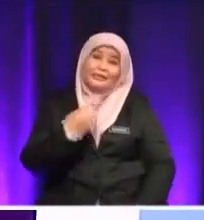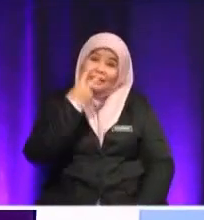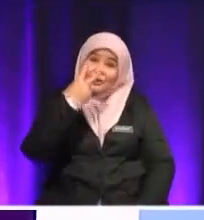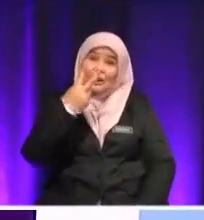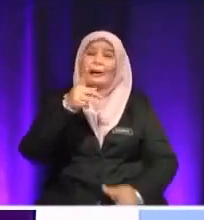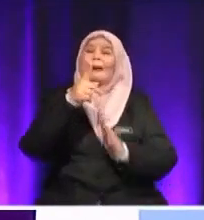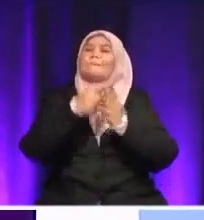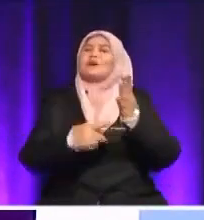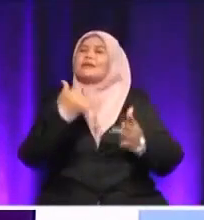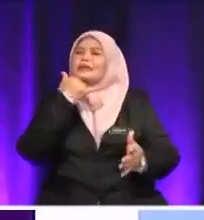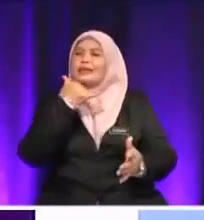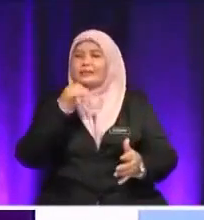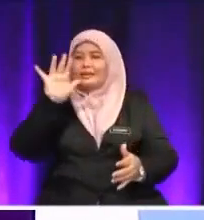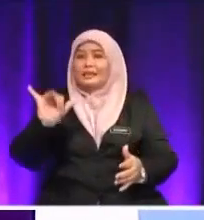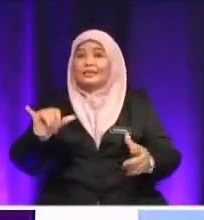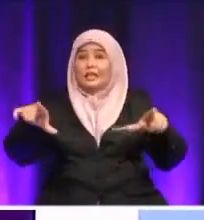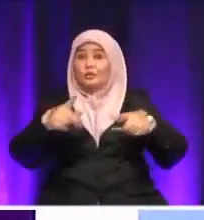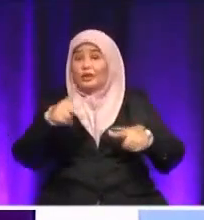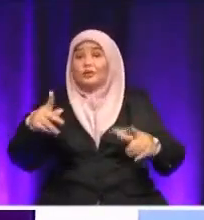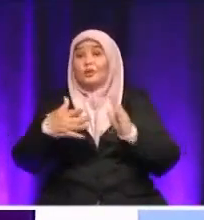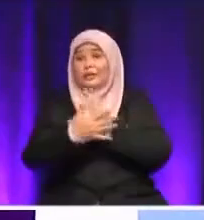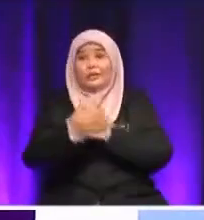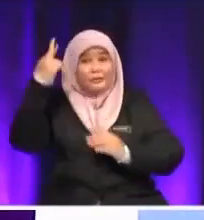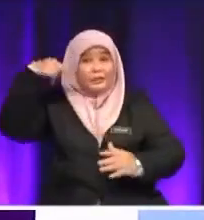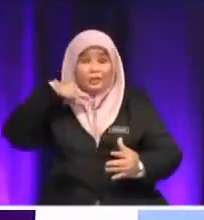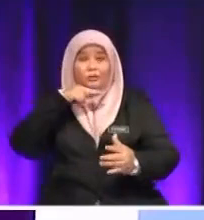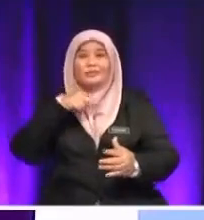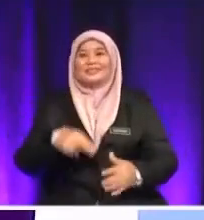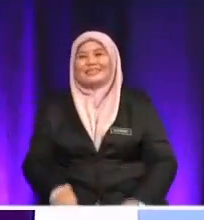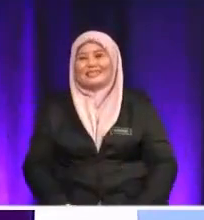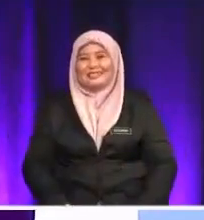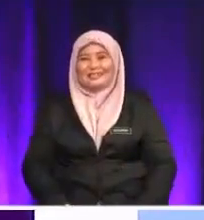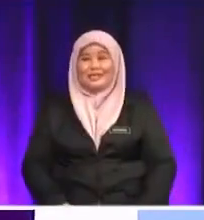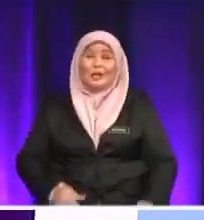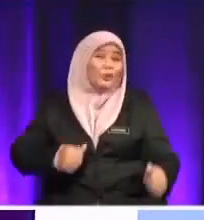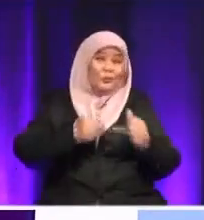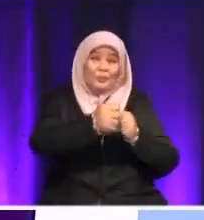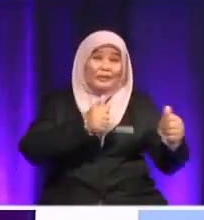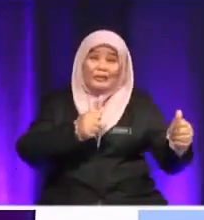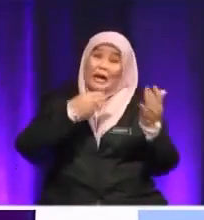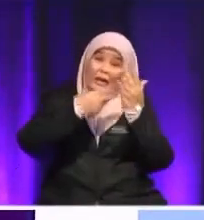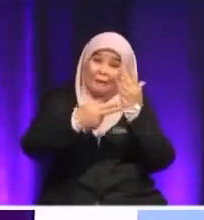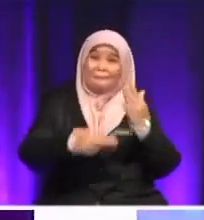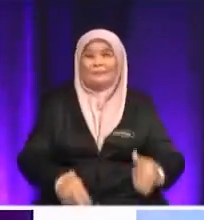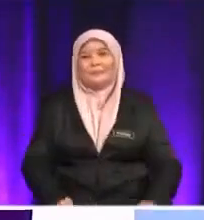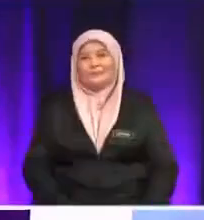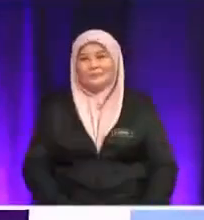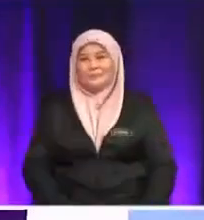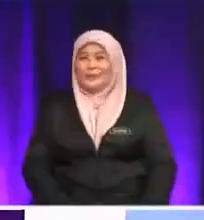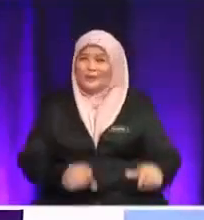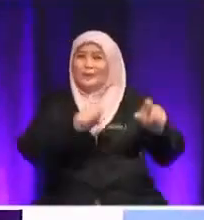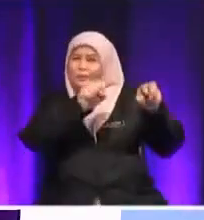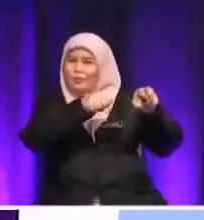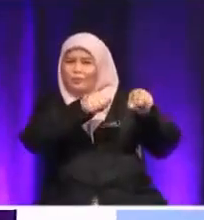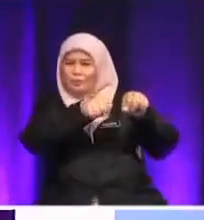apa kesalahan yang dilakukan oleh pelaku ini. Lumba halal. Lumba halal pula. Lumba haram. Mana ada lumba halal. Lumba haram. Okey.